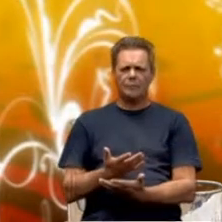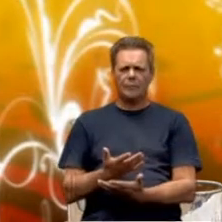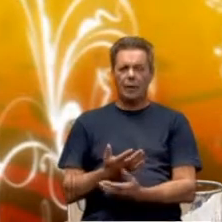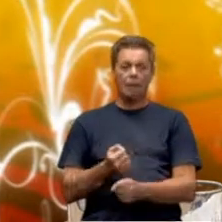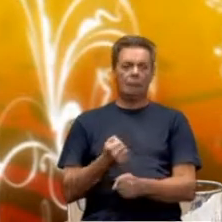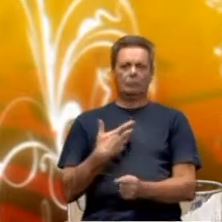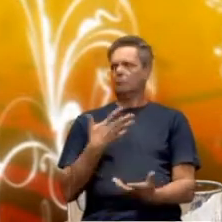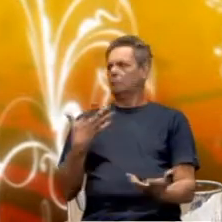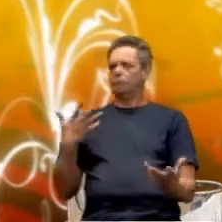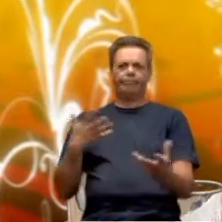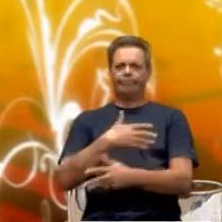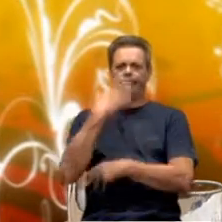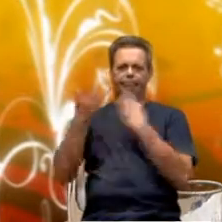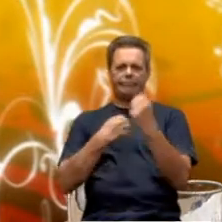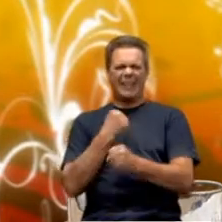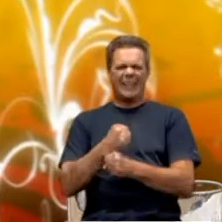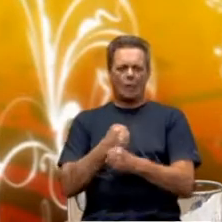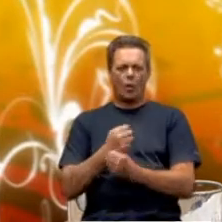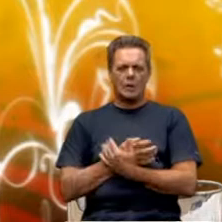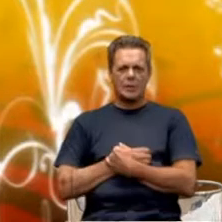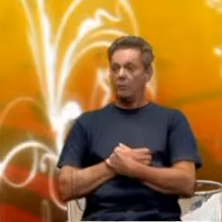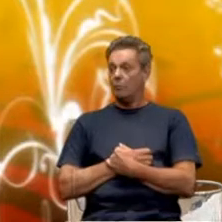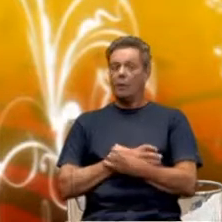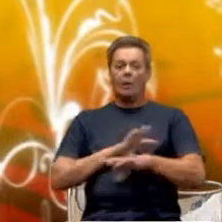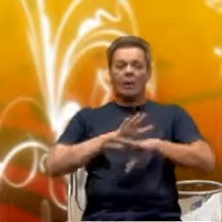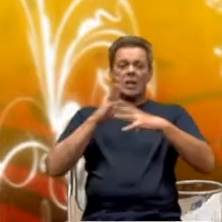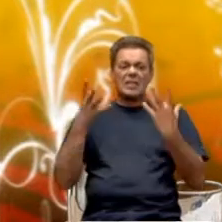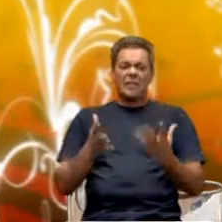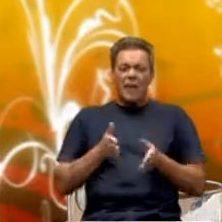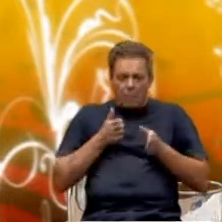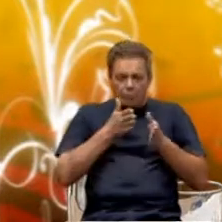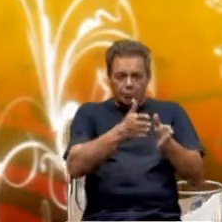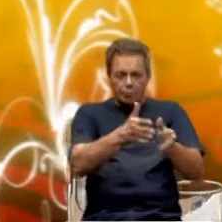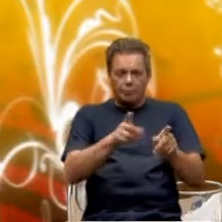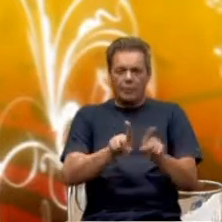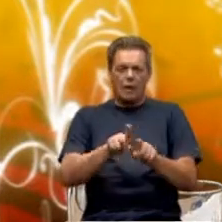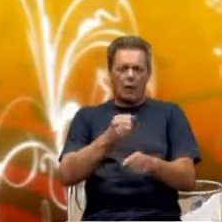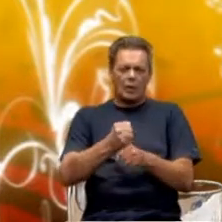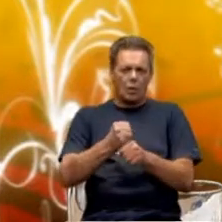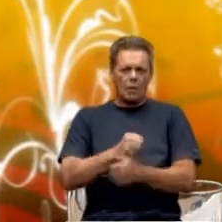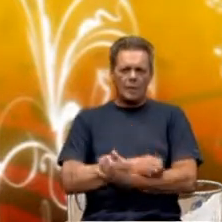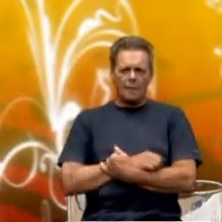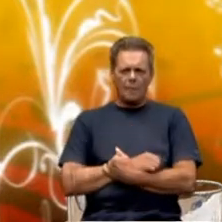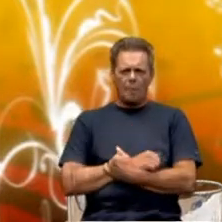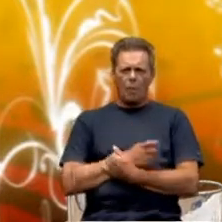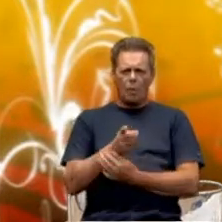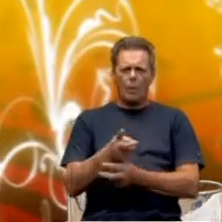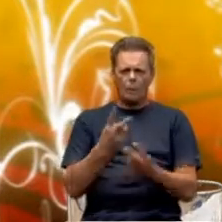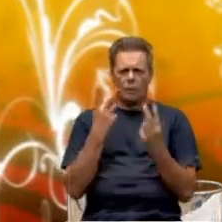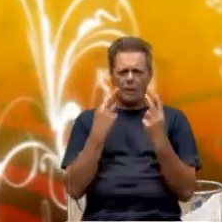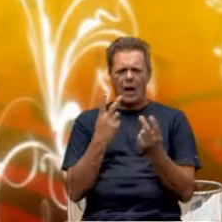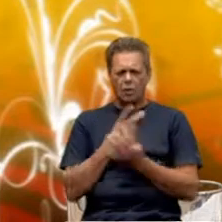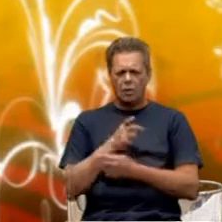radionice. Znači, u stvari se sve svelo na radionice, tipa radioničkih. Jel da? Eto, ono što je najvažnije